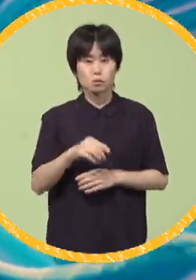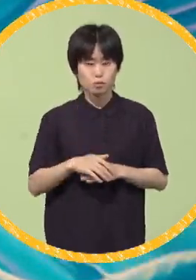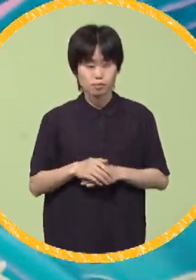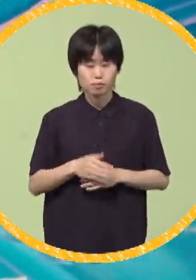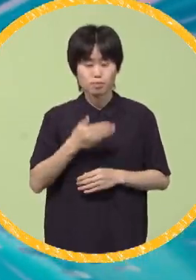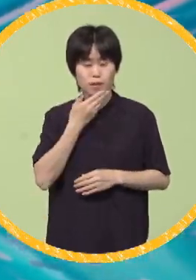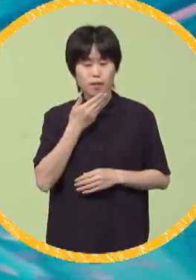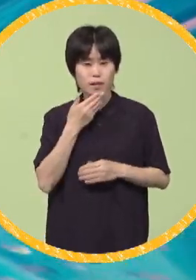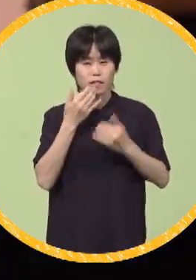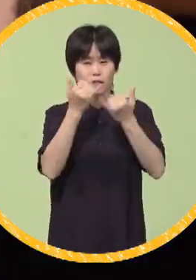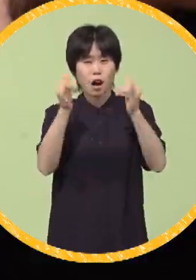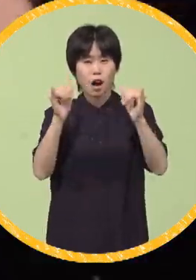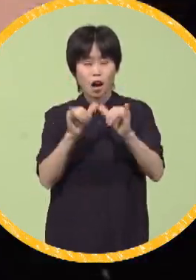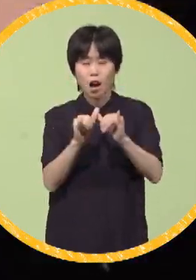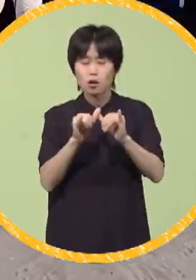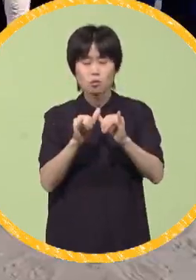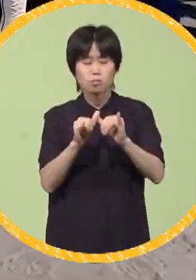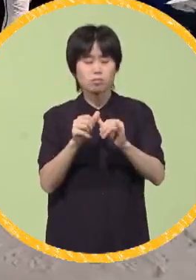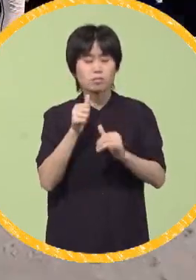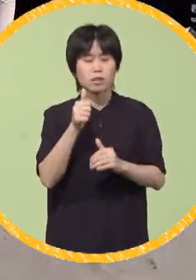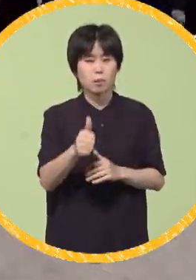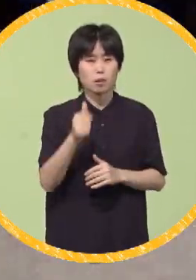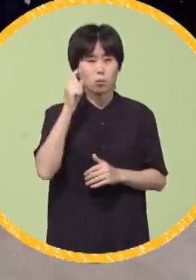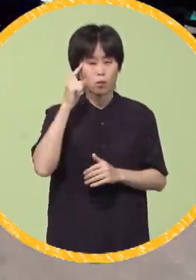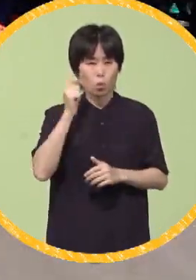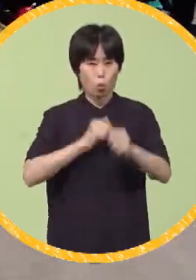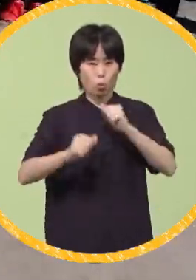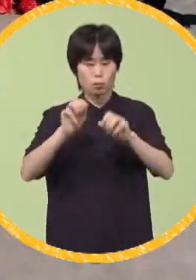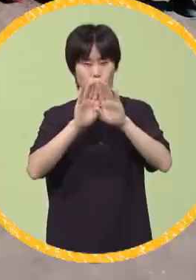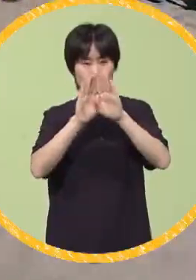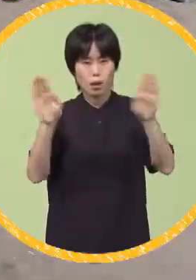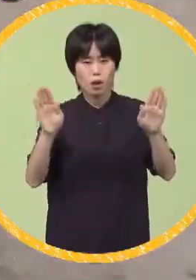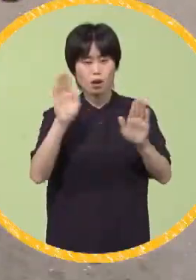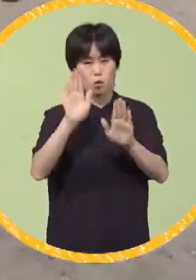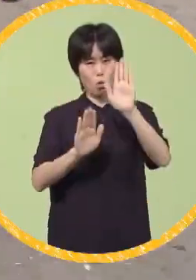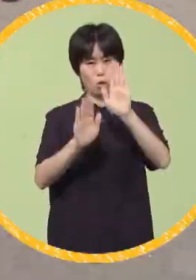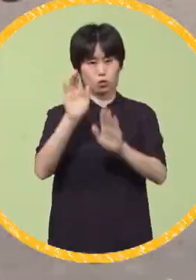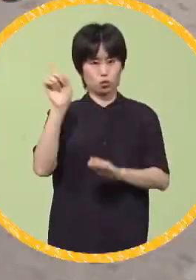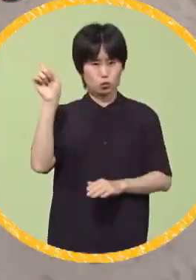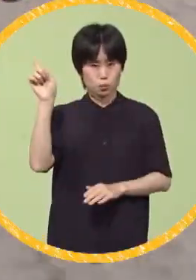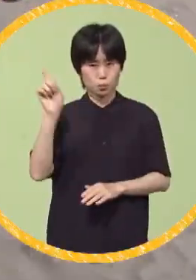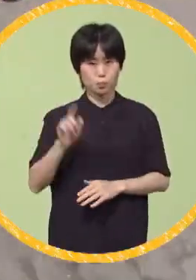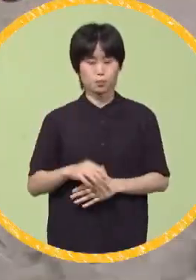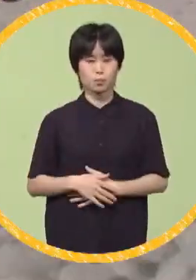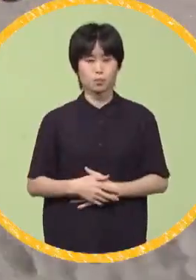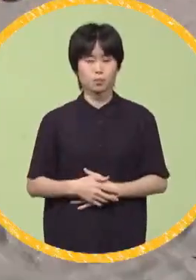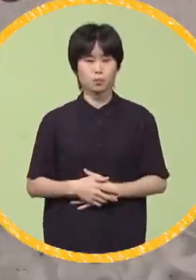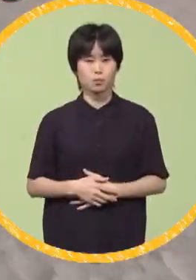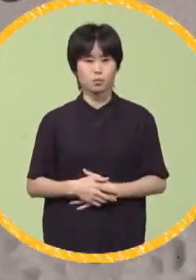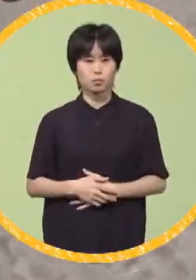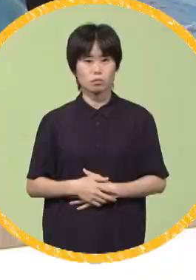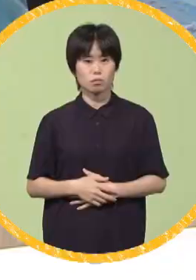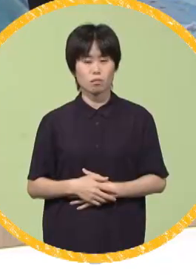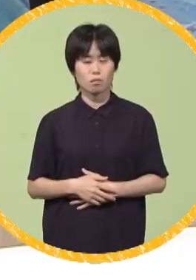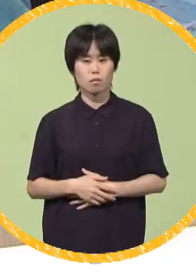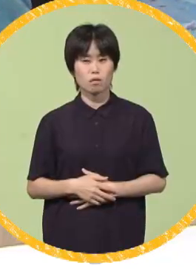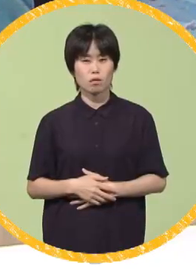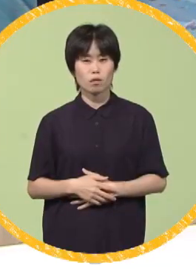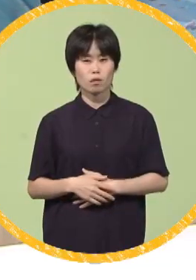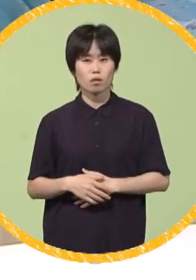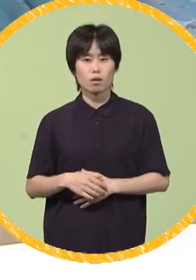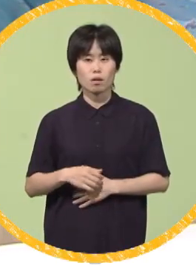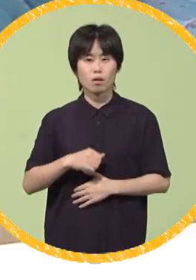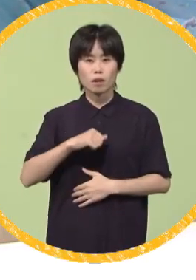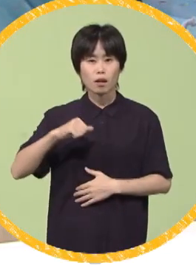会をこのままじゃいけないと気づき、行動を起こそうとしている様子を表現しています。で、左からこの右に向かって